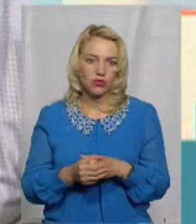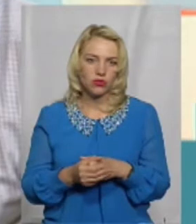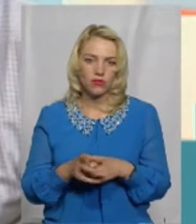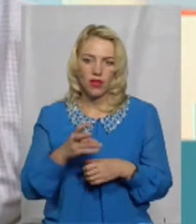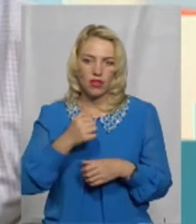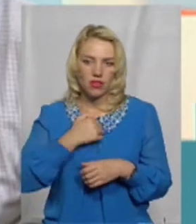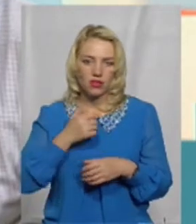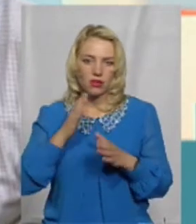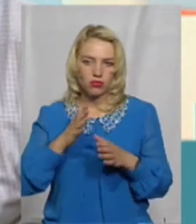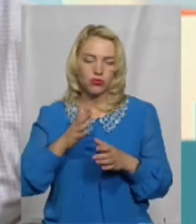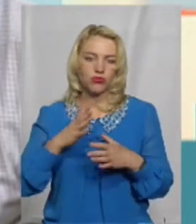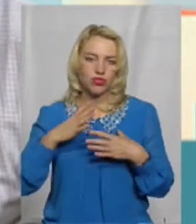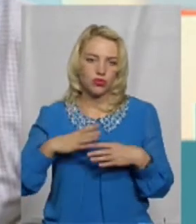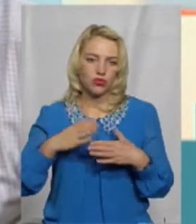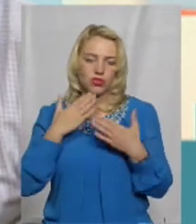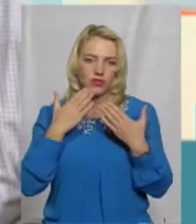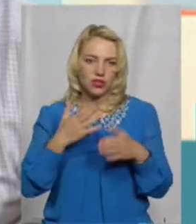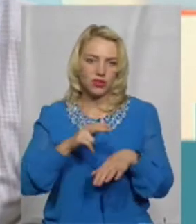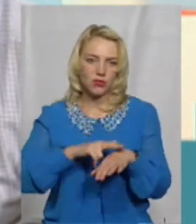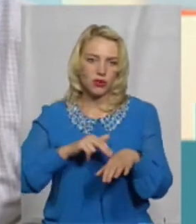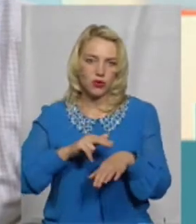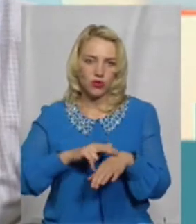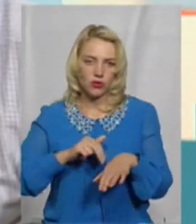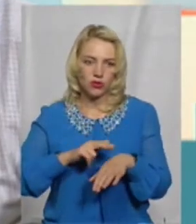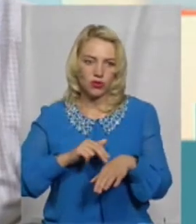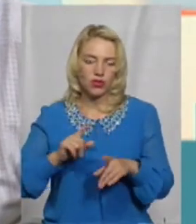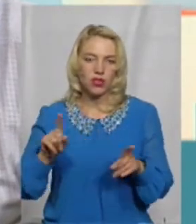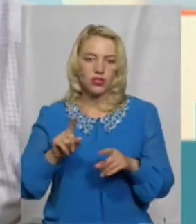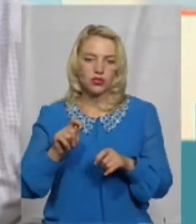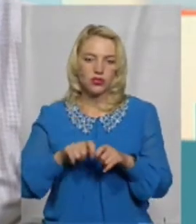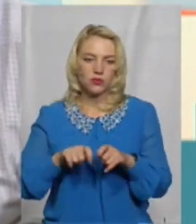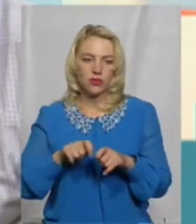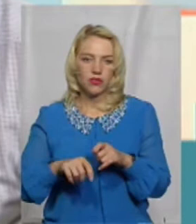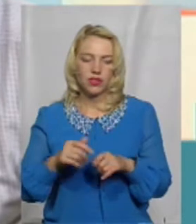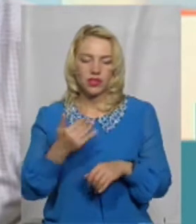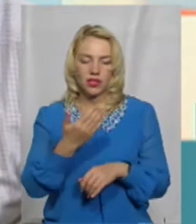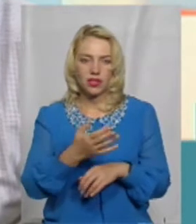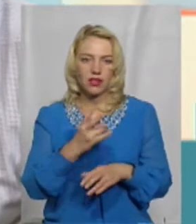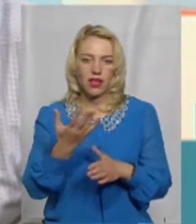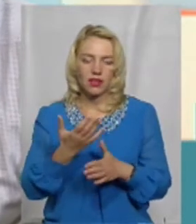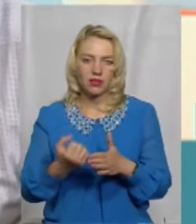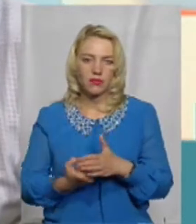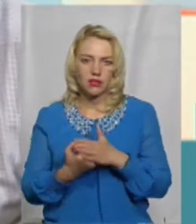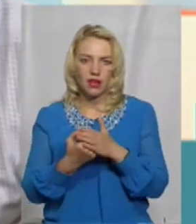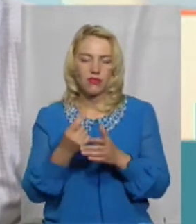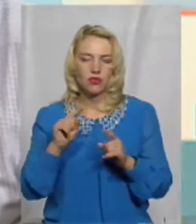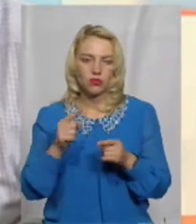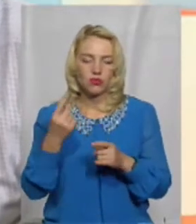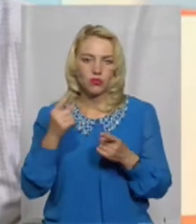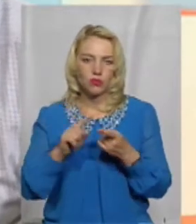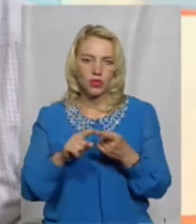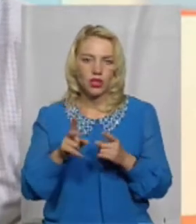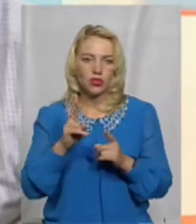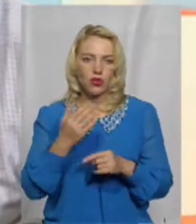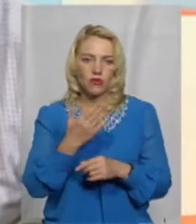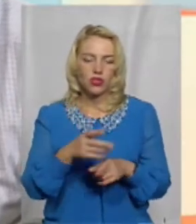на жаль, я буду винуджений звертатися в правоохоронні органи, щоб перевірили їх, на якій підставі. Чому? Перше,